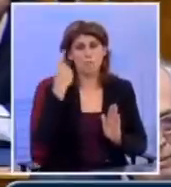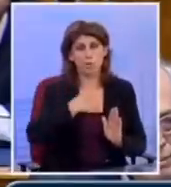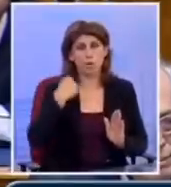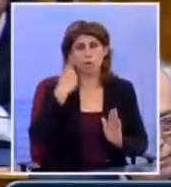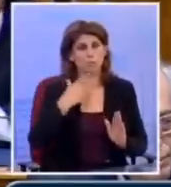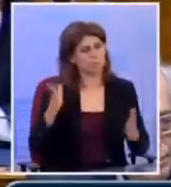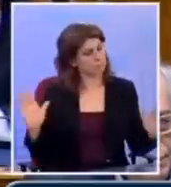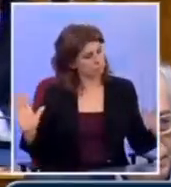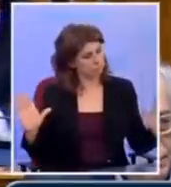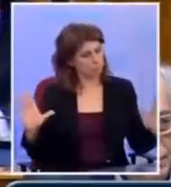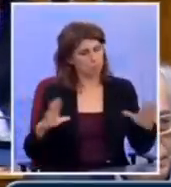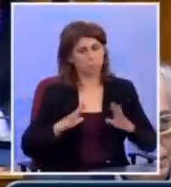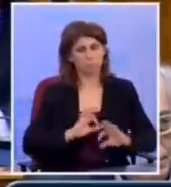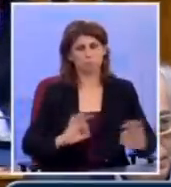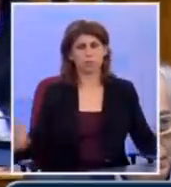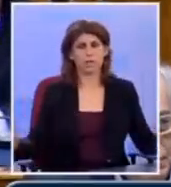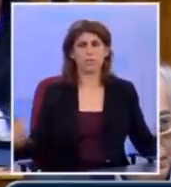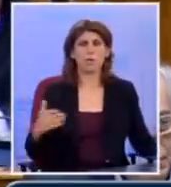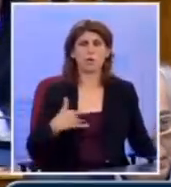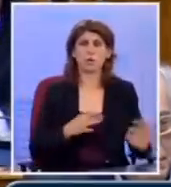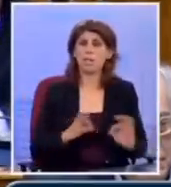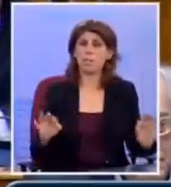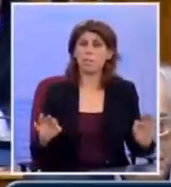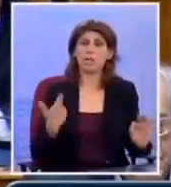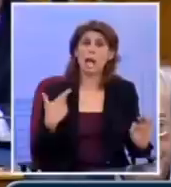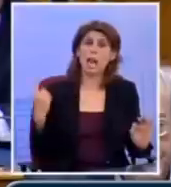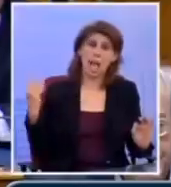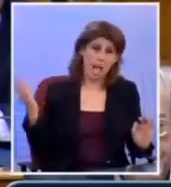διάθεσή σας. Αν όμως θέλετε να